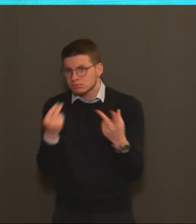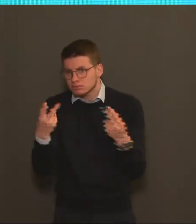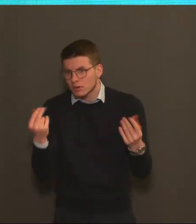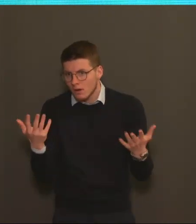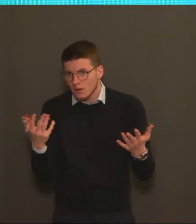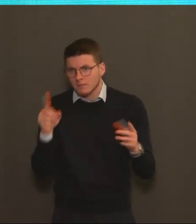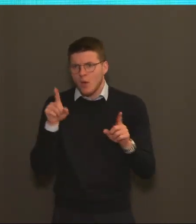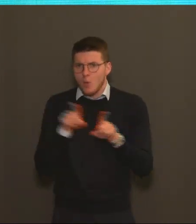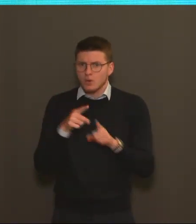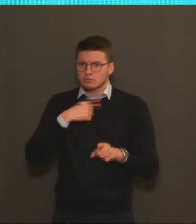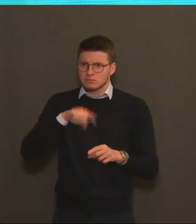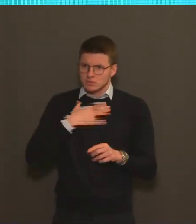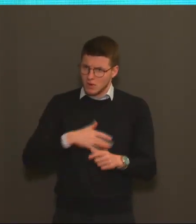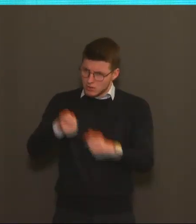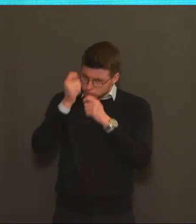en moed.